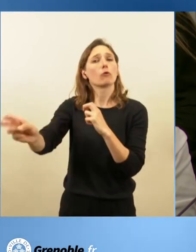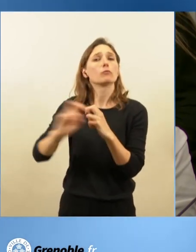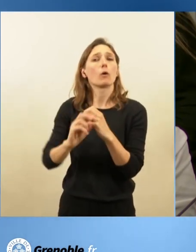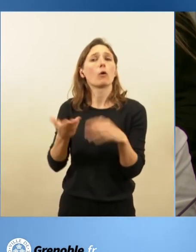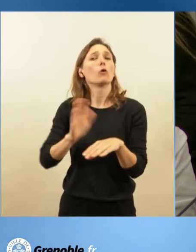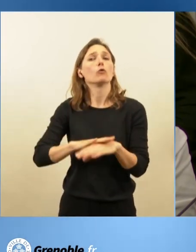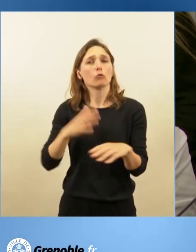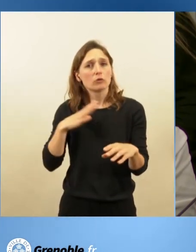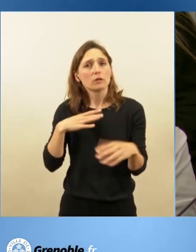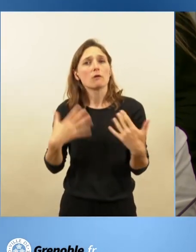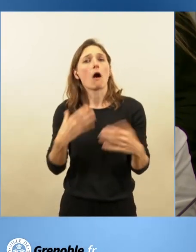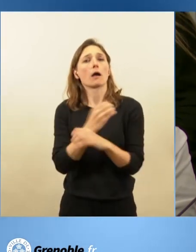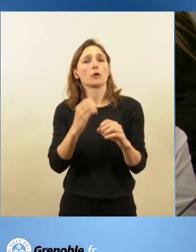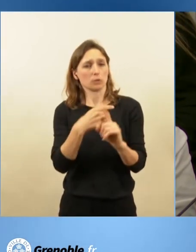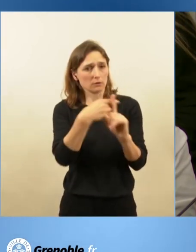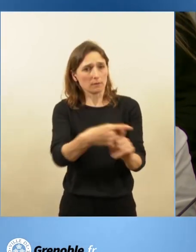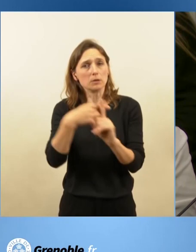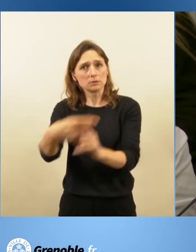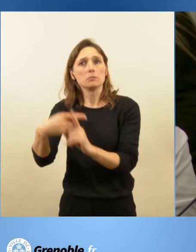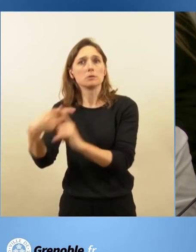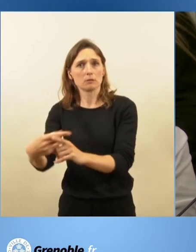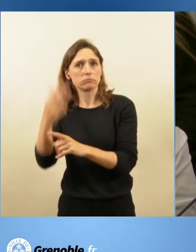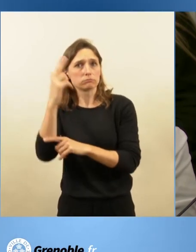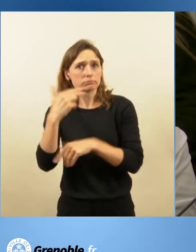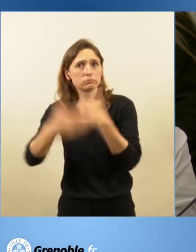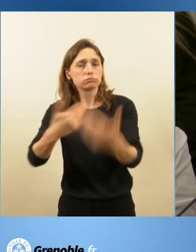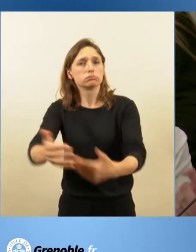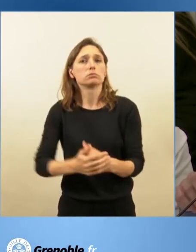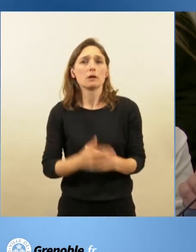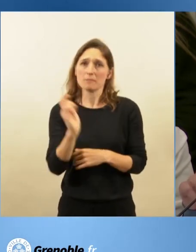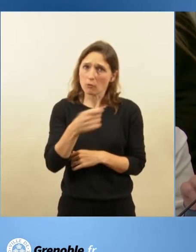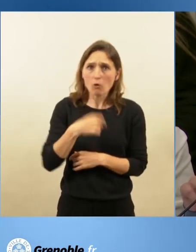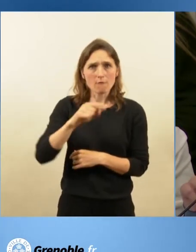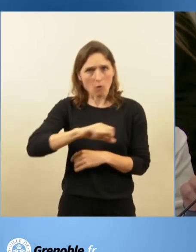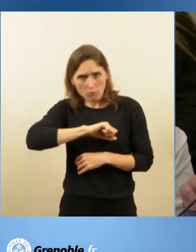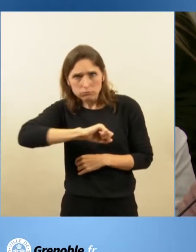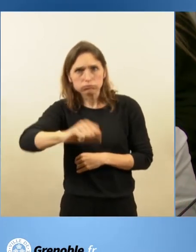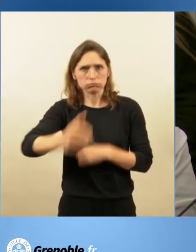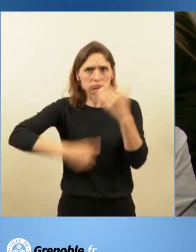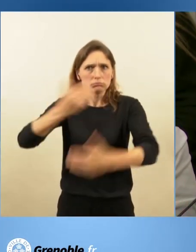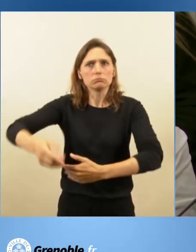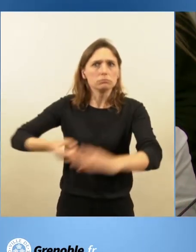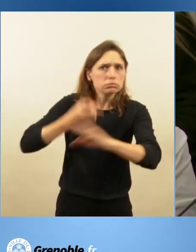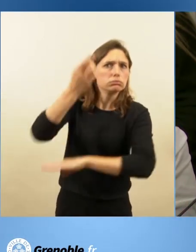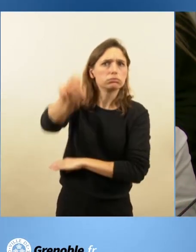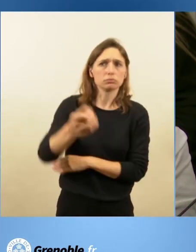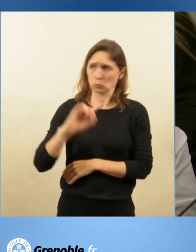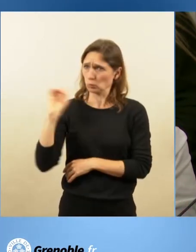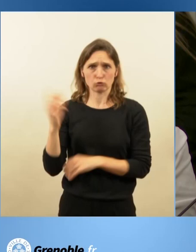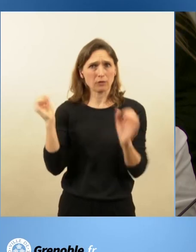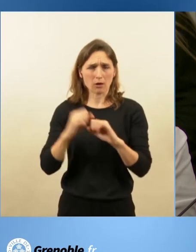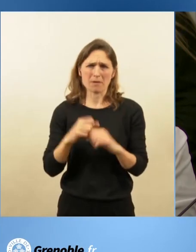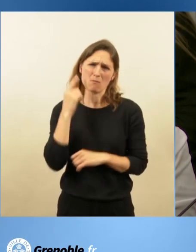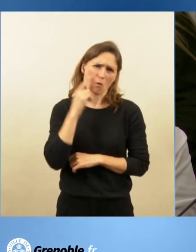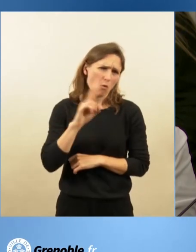gratuités ciblées ont déjà débuté et bien sûr il nous faudra aller plus loin et tout le monde veut aller dans ce sens là mais pourquoi s'opposer sans cesse